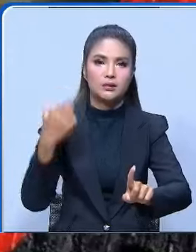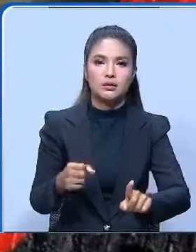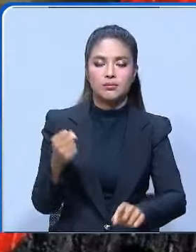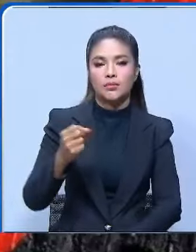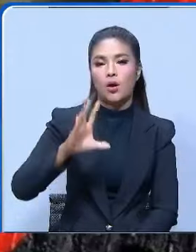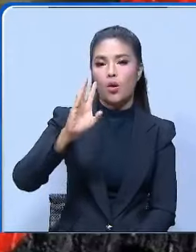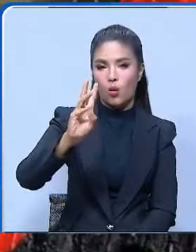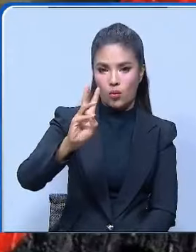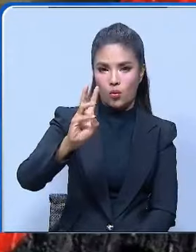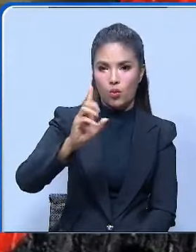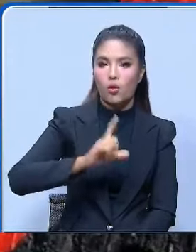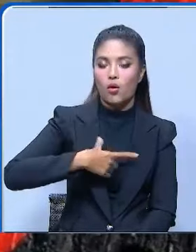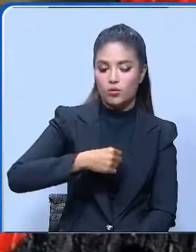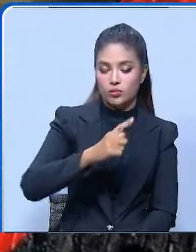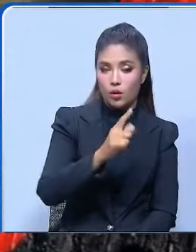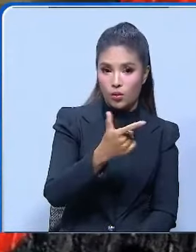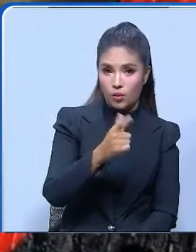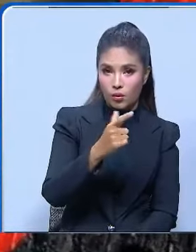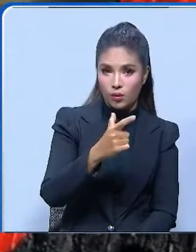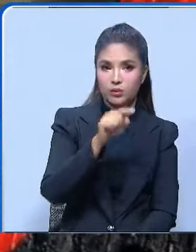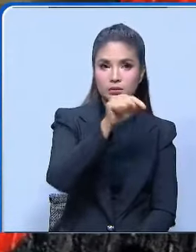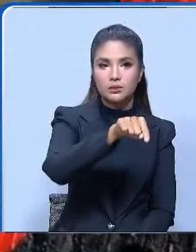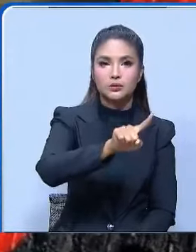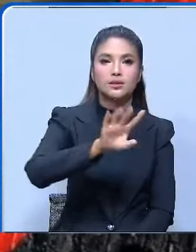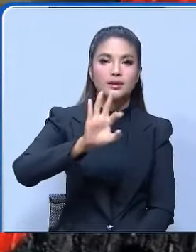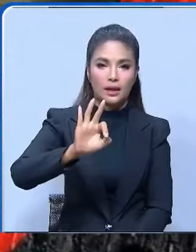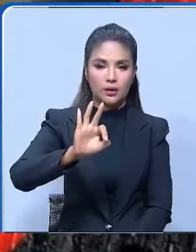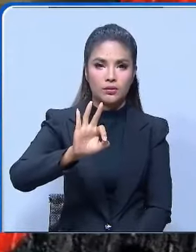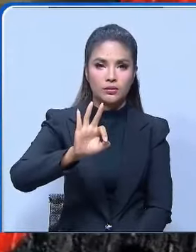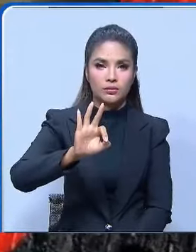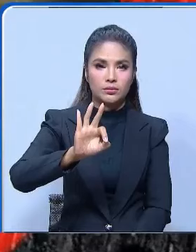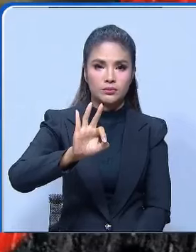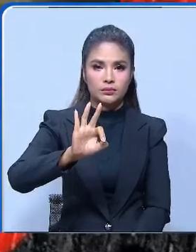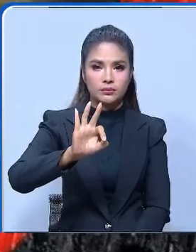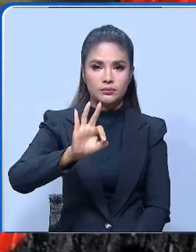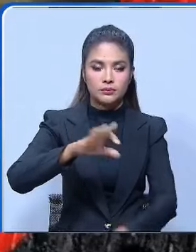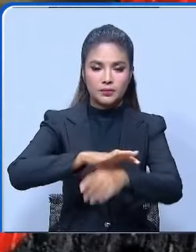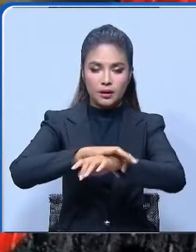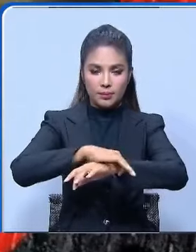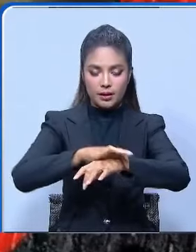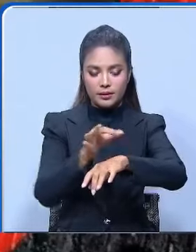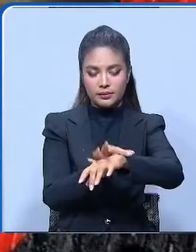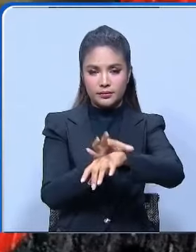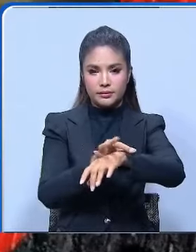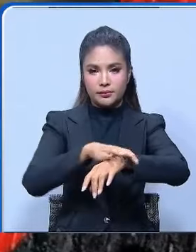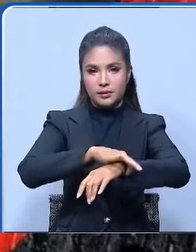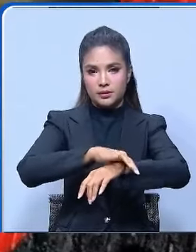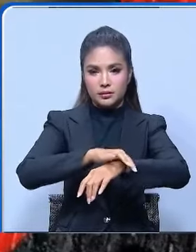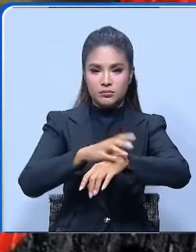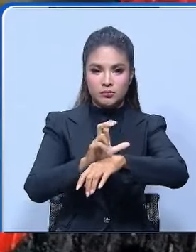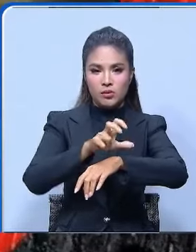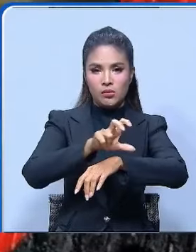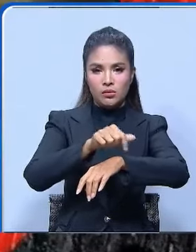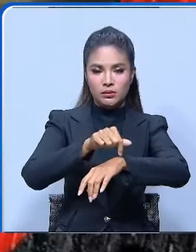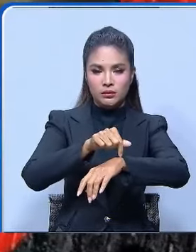คอทองคำน้ำหนัก 1.9 กรัมหรือว่าครึ่งสลึงกำไรข้อมือปี่เสียรุ่นยอดฮิตน้ำหนัก 4.96 กรั